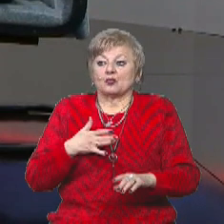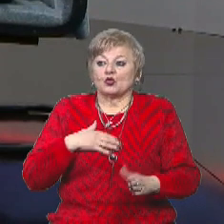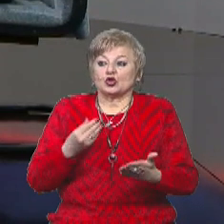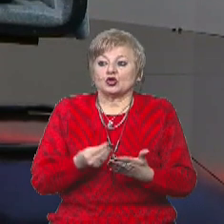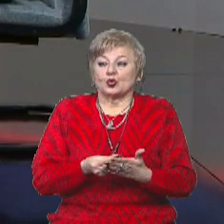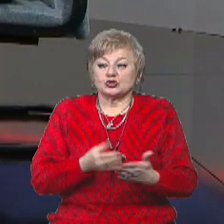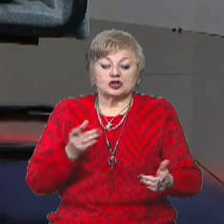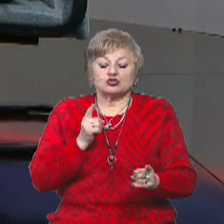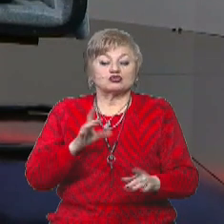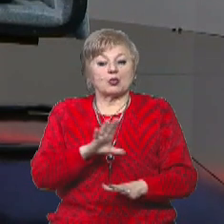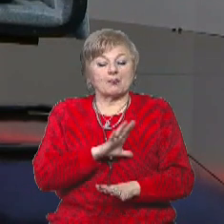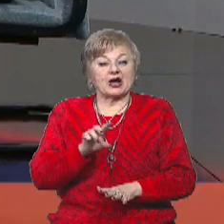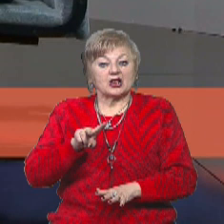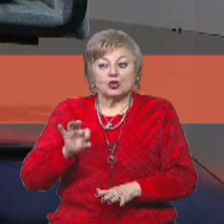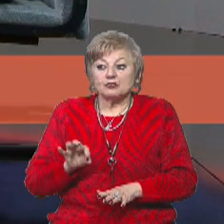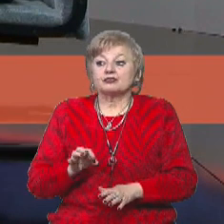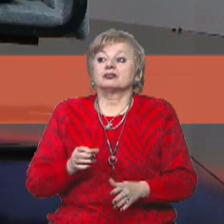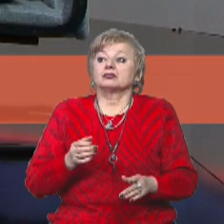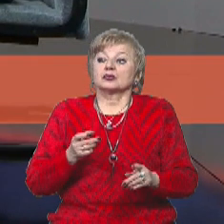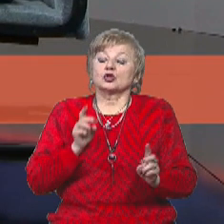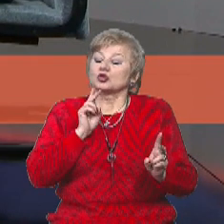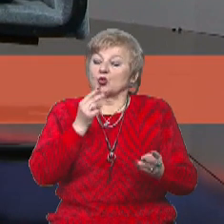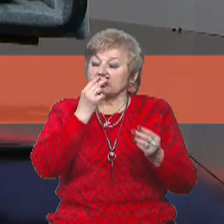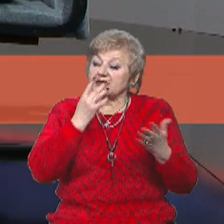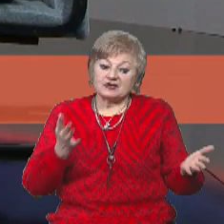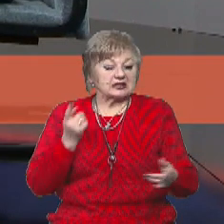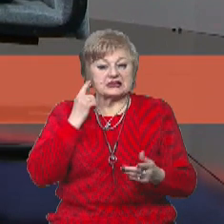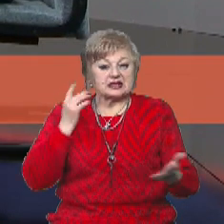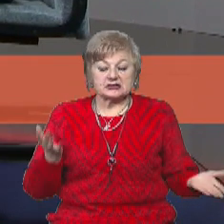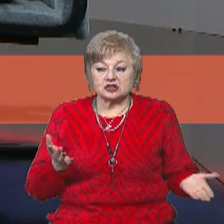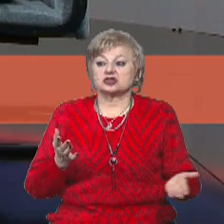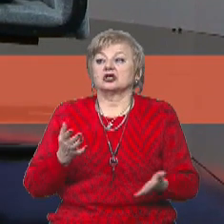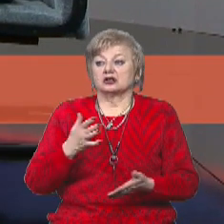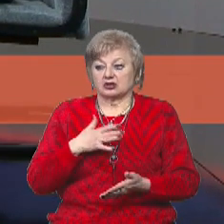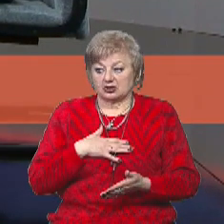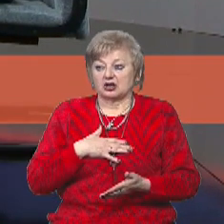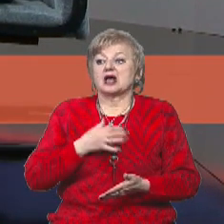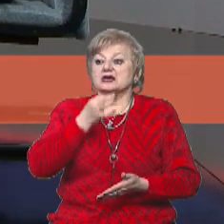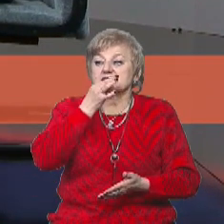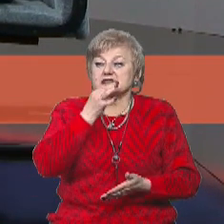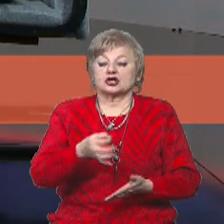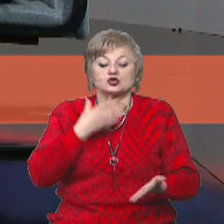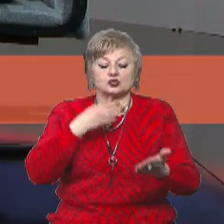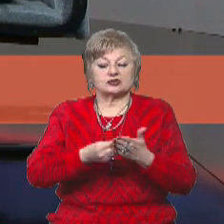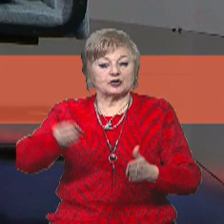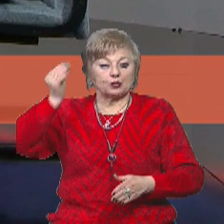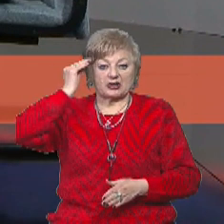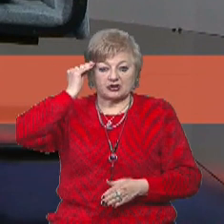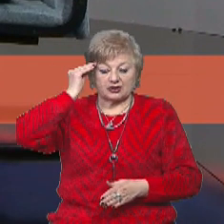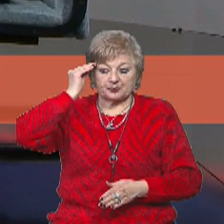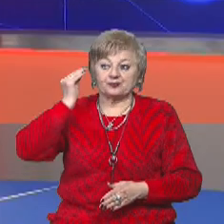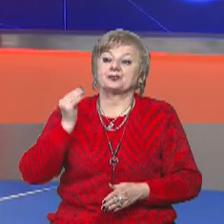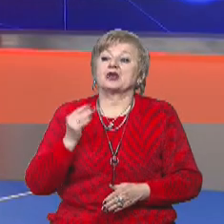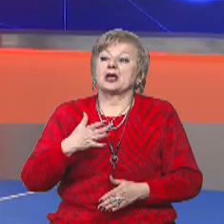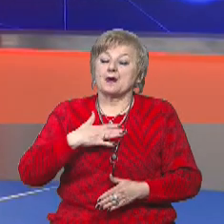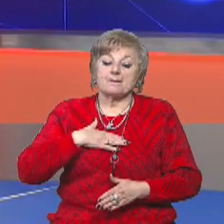скажімо, того, що відбувалося. Якщо хтось не бачив, не чув, я все ж таки скажу свою власну думку.